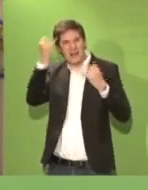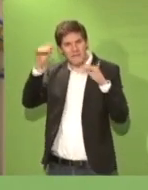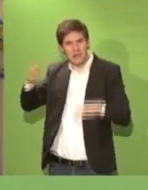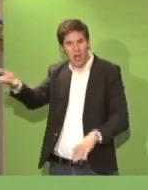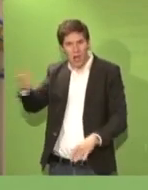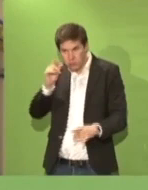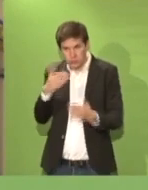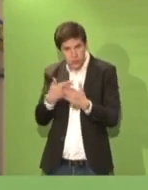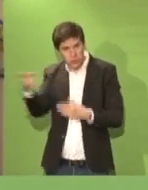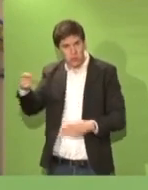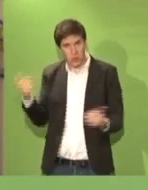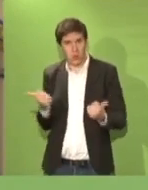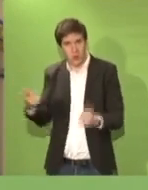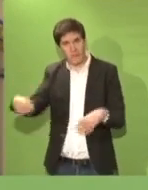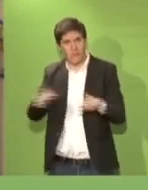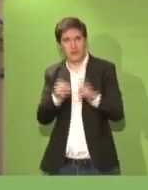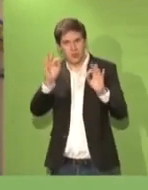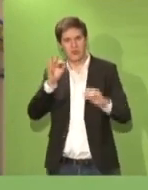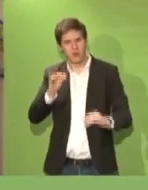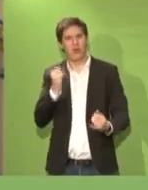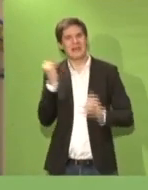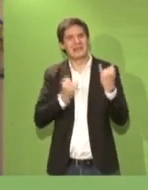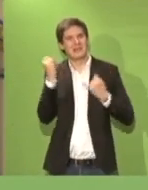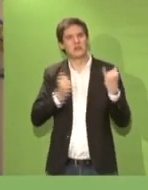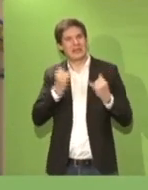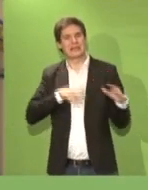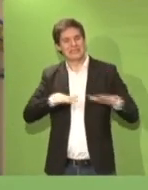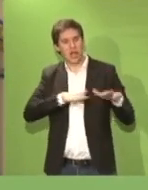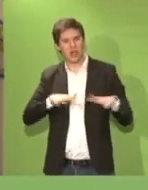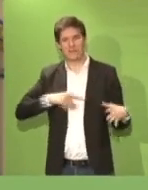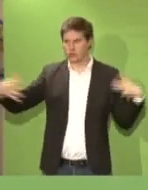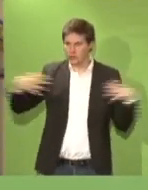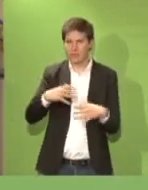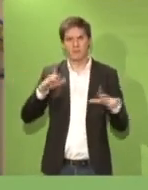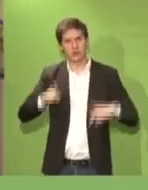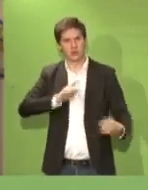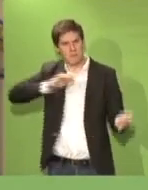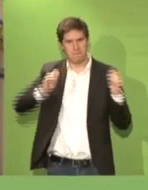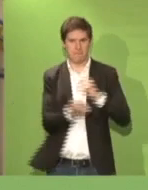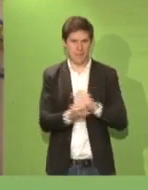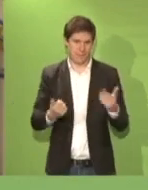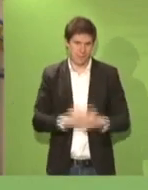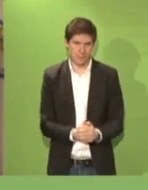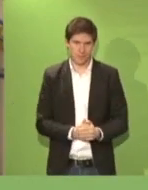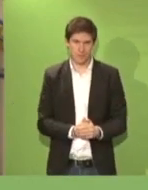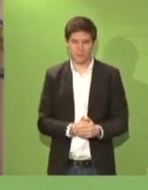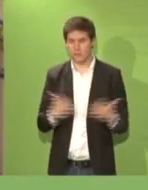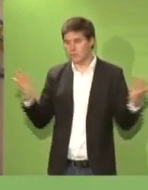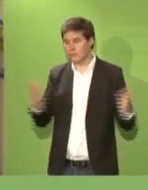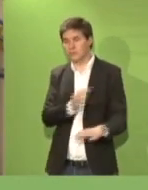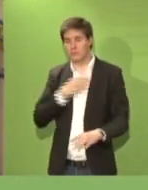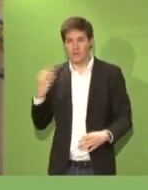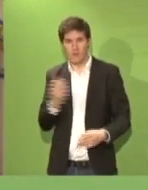diesem Weg in eine nachhaltige Industriegesellschaft, die wir mit denen zusammen umbauen müssen. Und gerade weil unsere